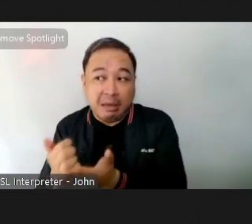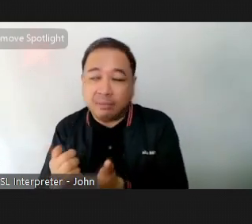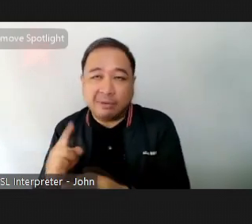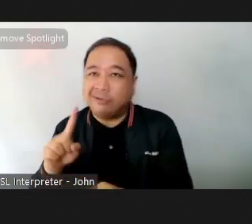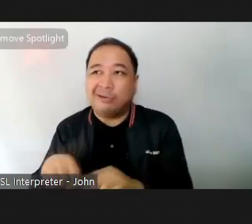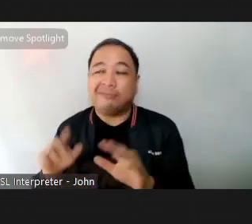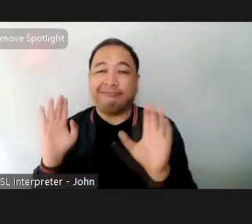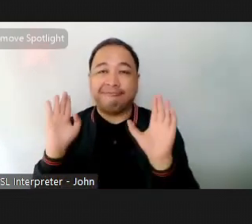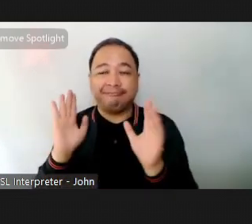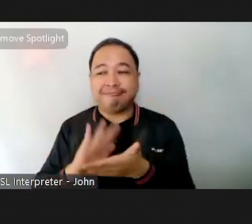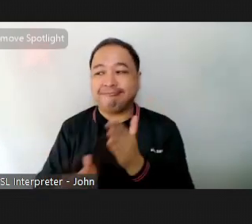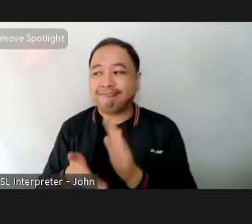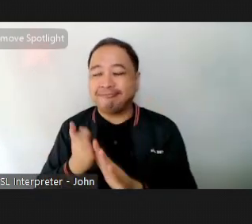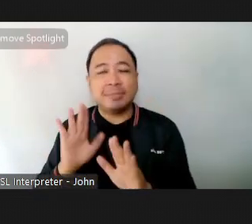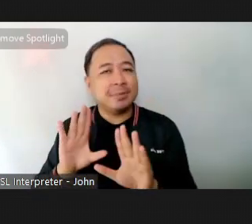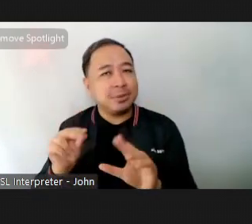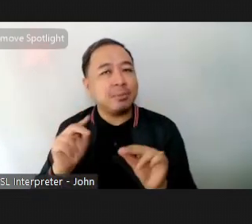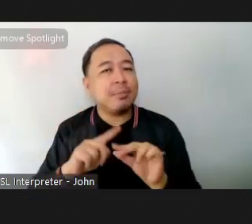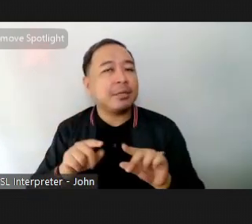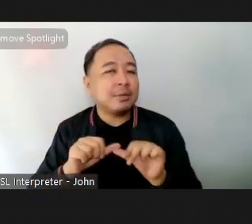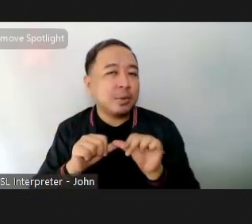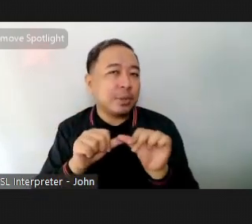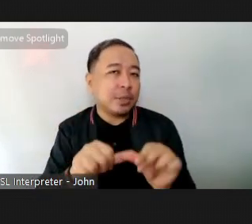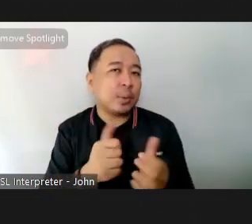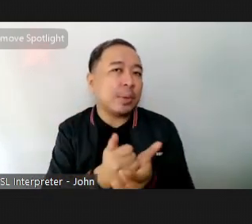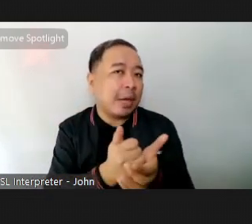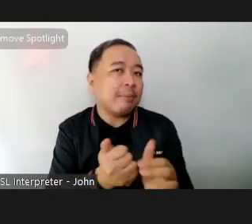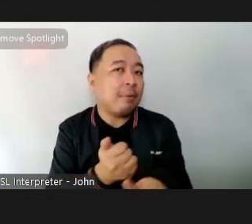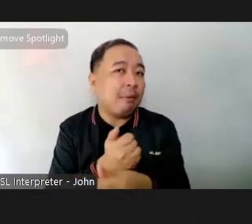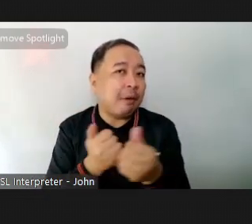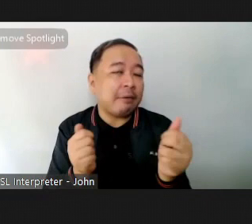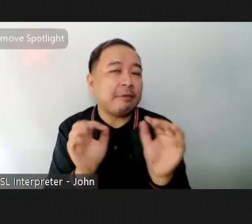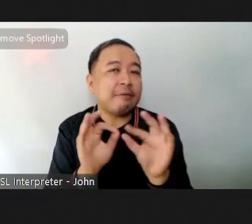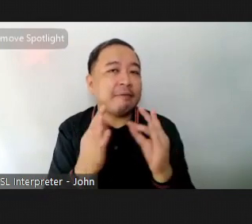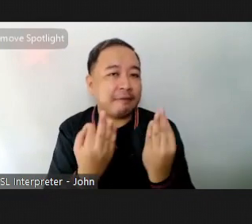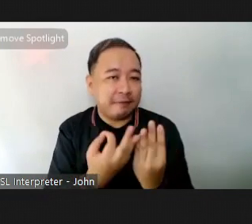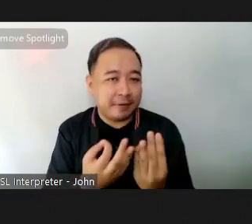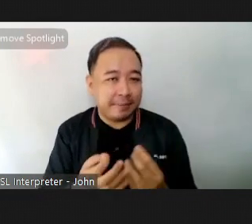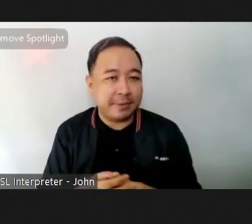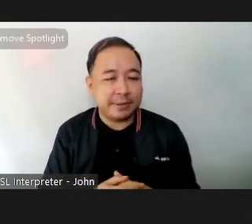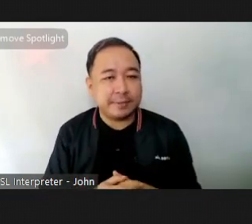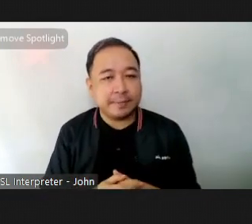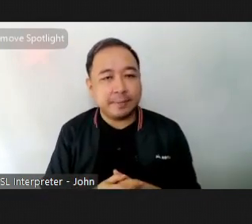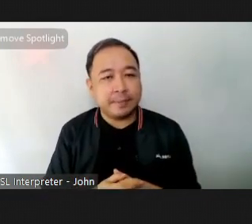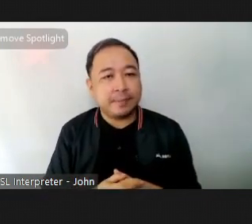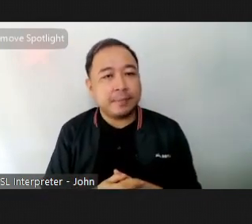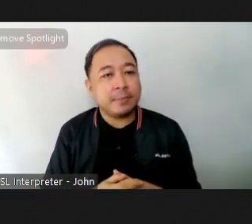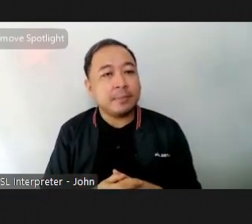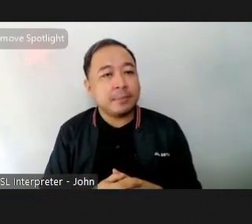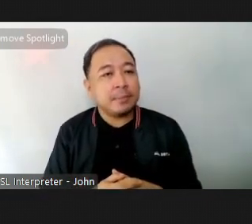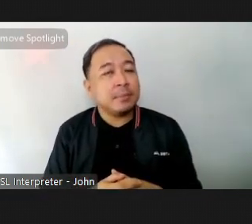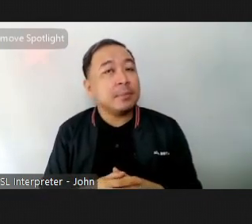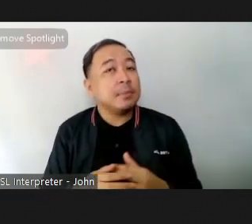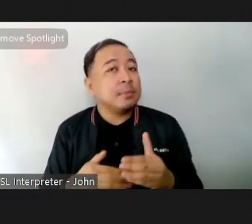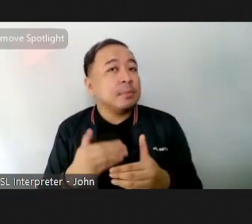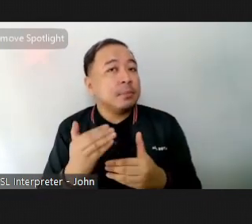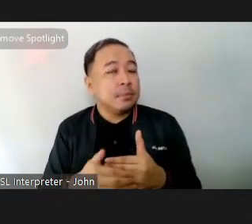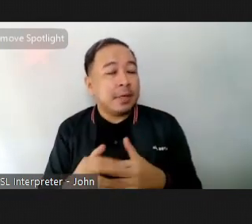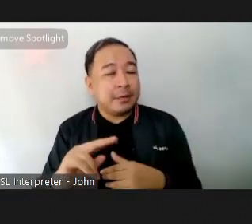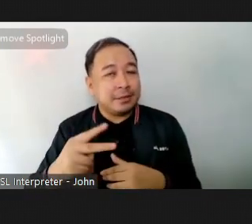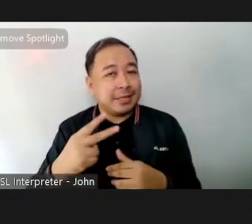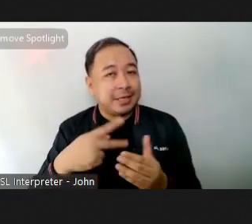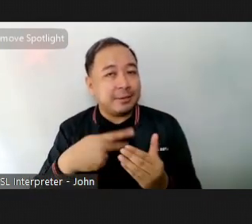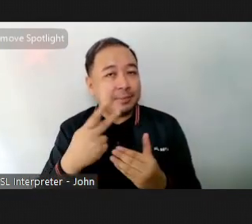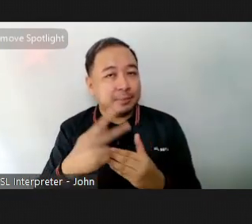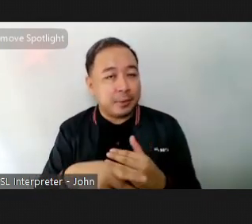doon. Dapat tulungan pa rin natin yung mga ibang pamilya na nangangailangan pa. Ngayon naman, tignan na natin yung susunod pa, no, ng mga programa at